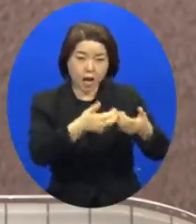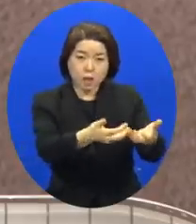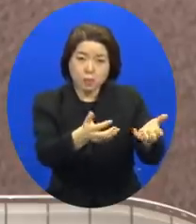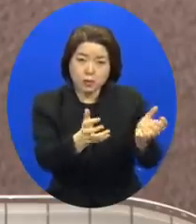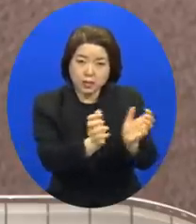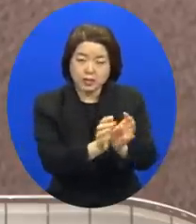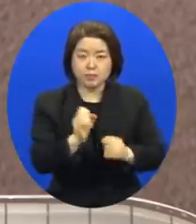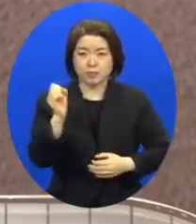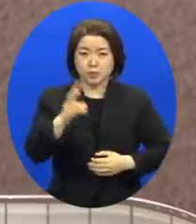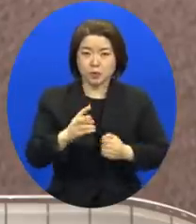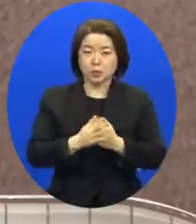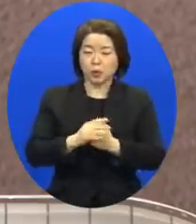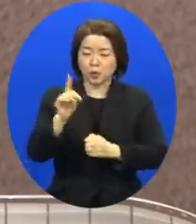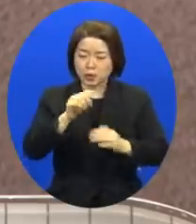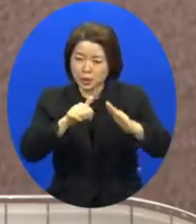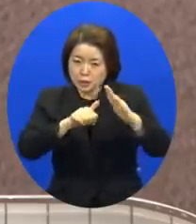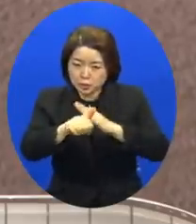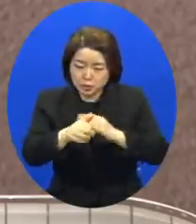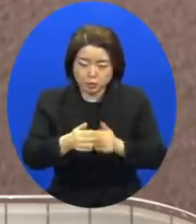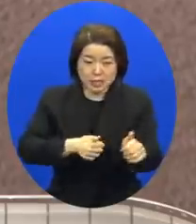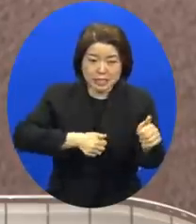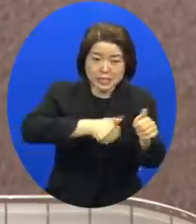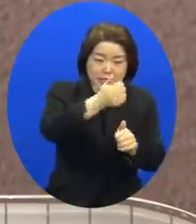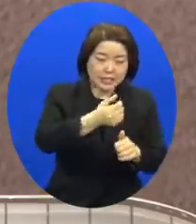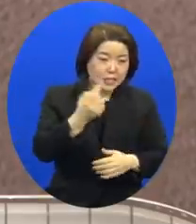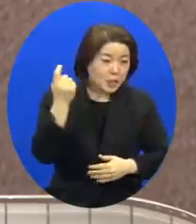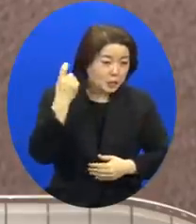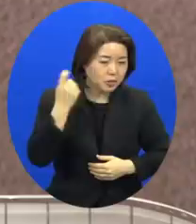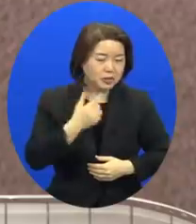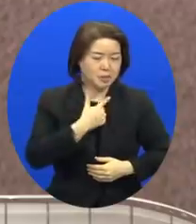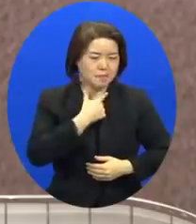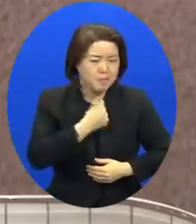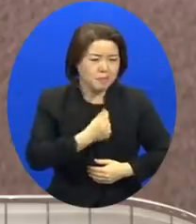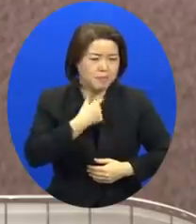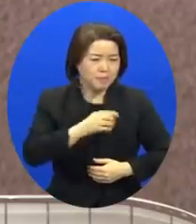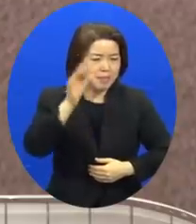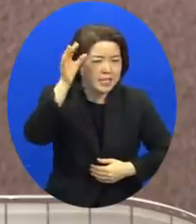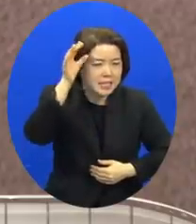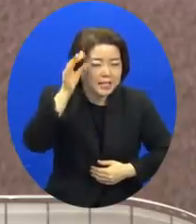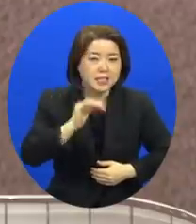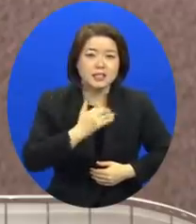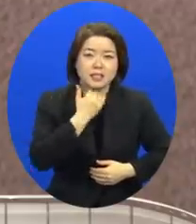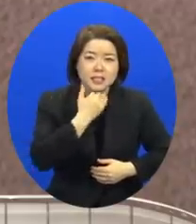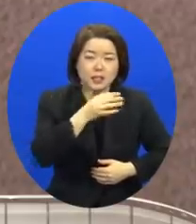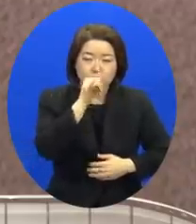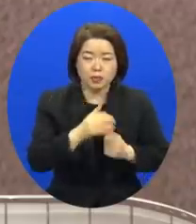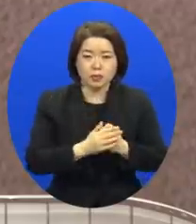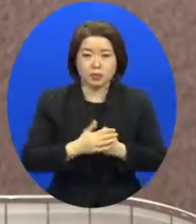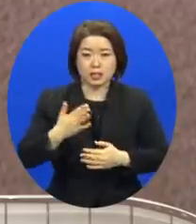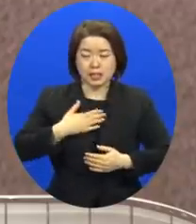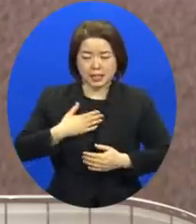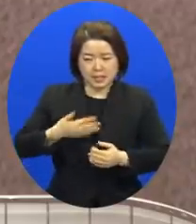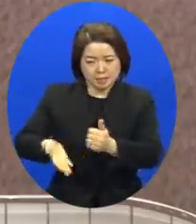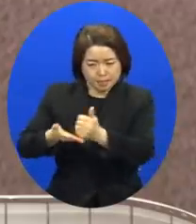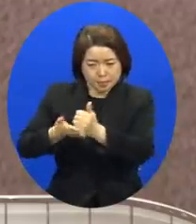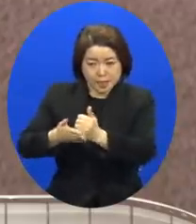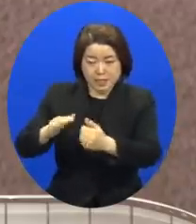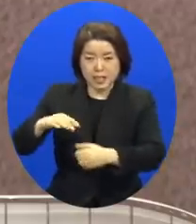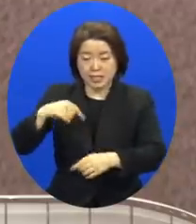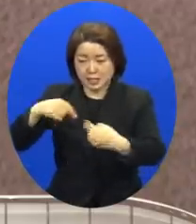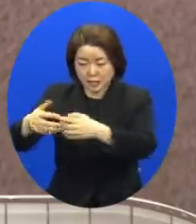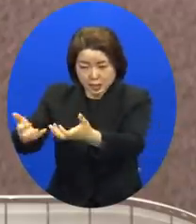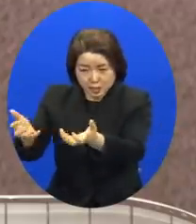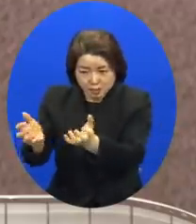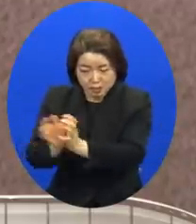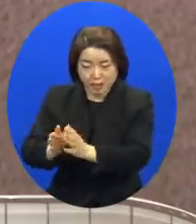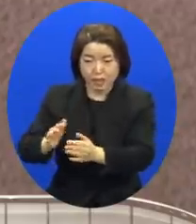또는 어떤 선수가 이기는 소식을 목을 맵니다 내가 지지하는 정당 내가 지지하는